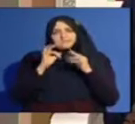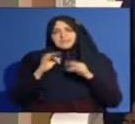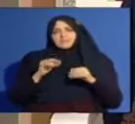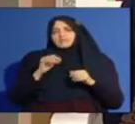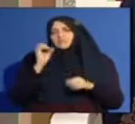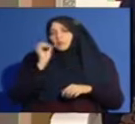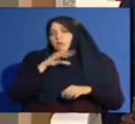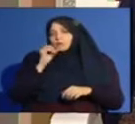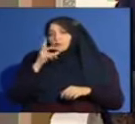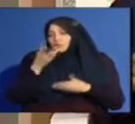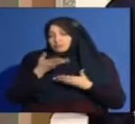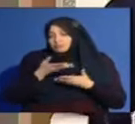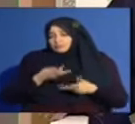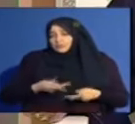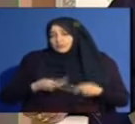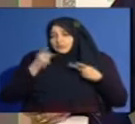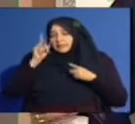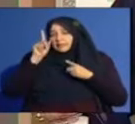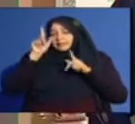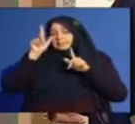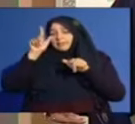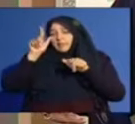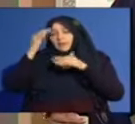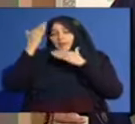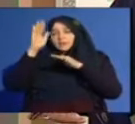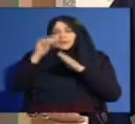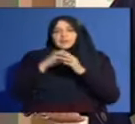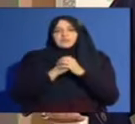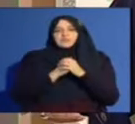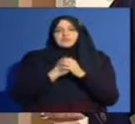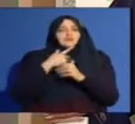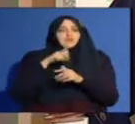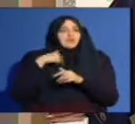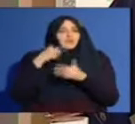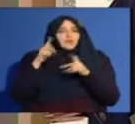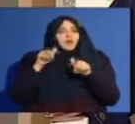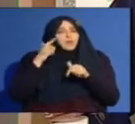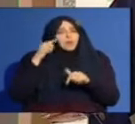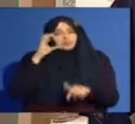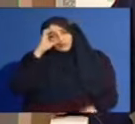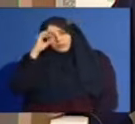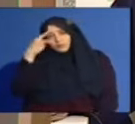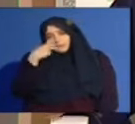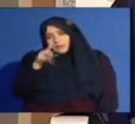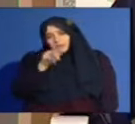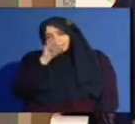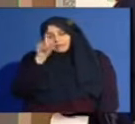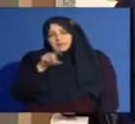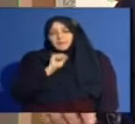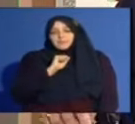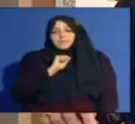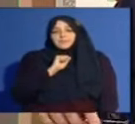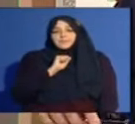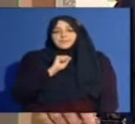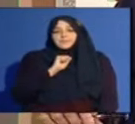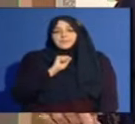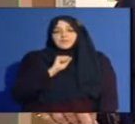أسرته في المجتمعات الغربية، فنحن في الخدمة من خلال هذا المباشر. كما وعدناكم في